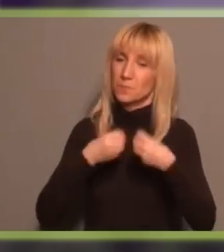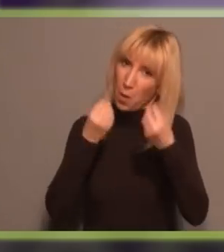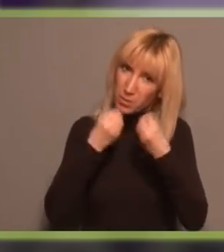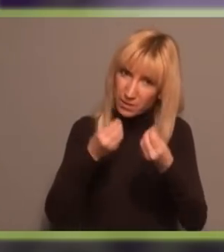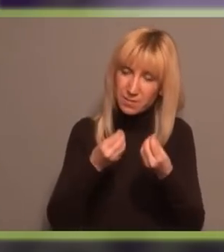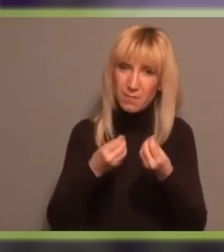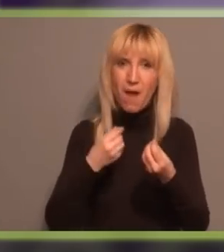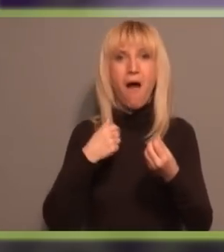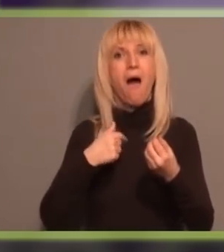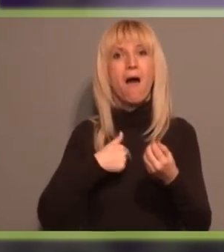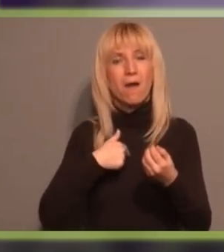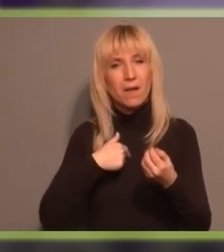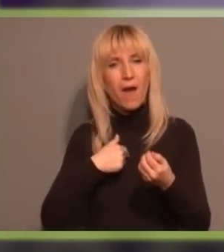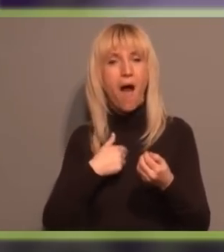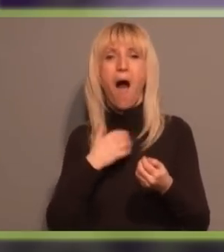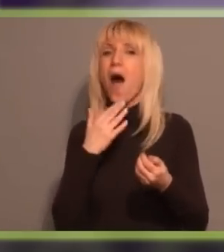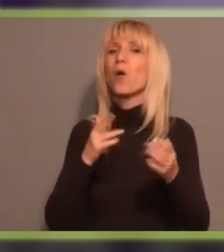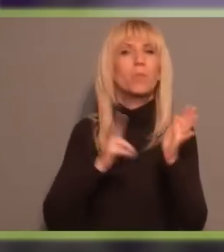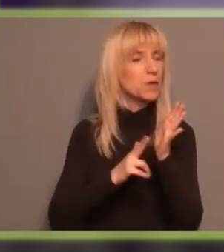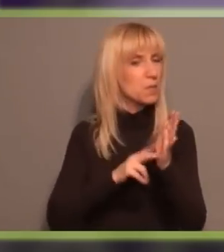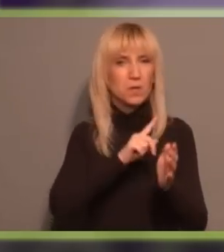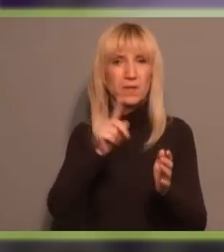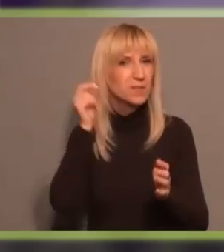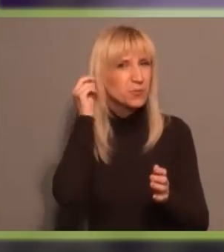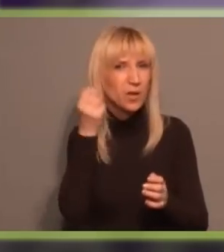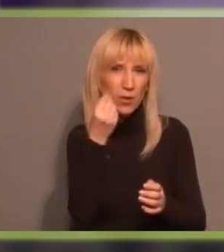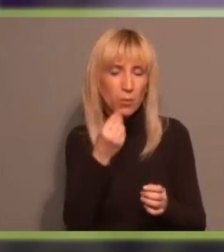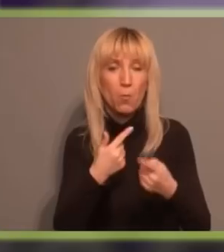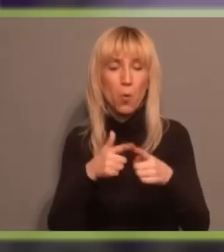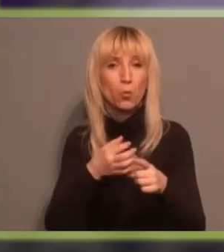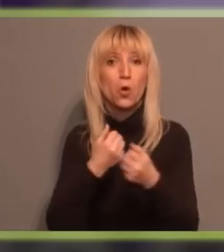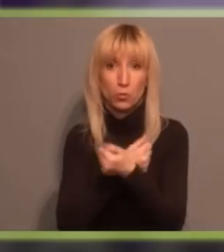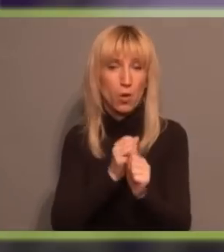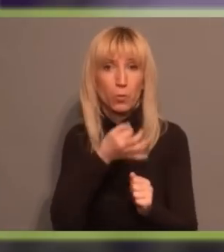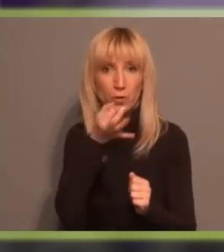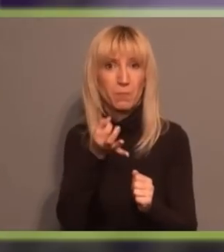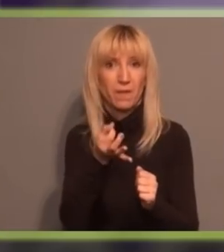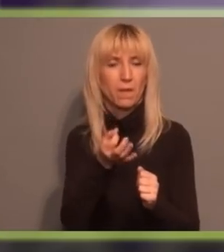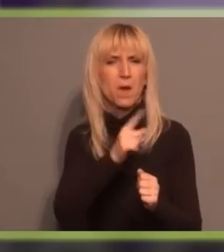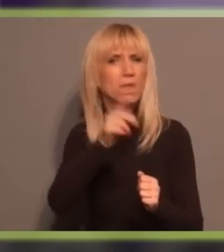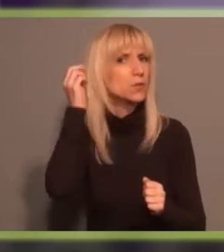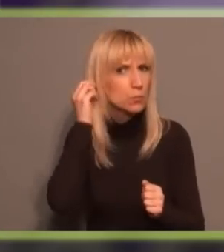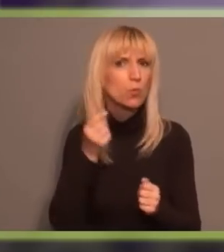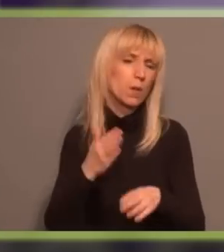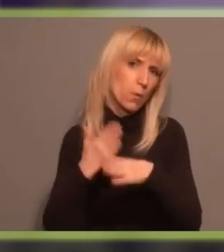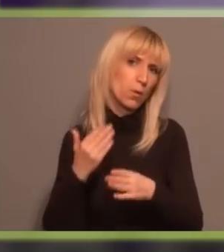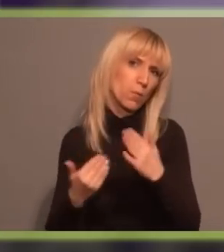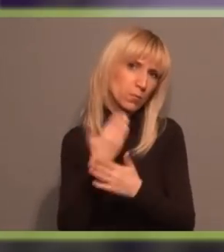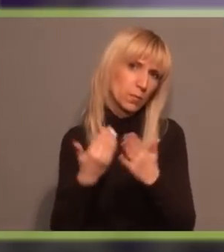case. A ako slučajno nisam najbolje čula slobodno, ja mogu da vas pitam, onda kažem, naravno, kao